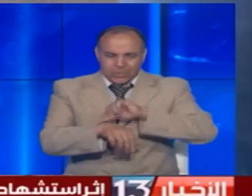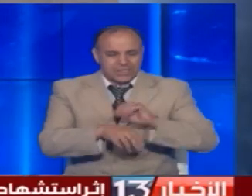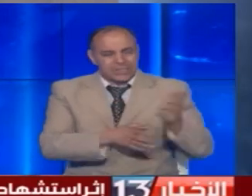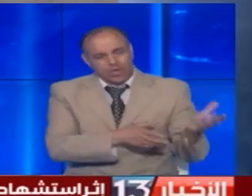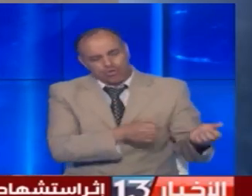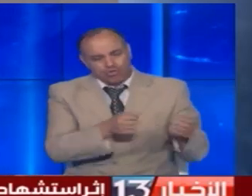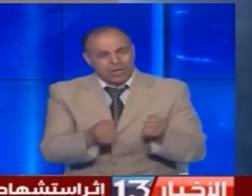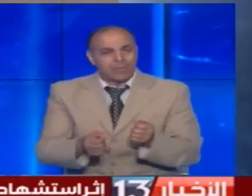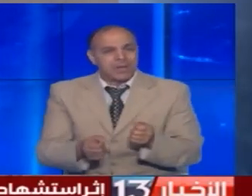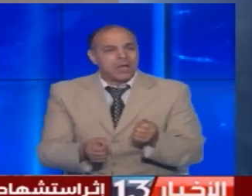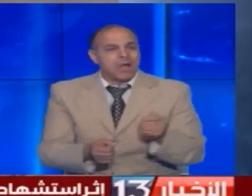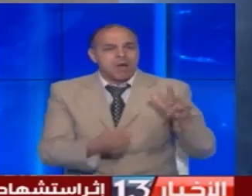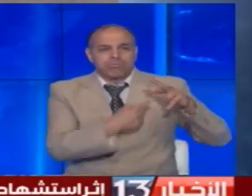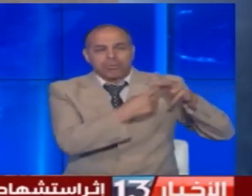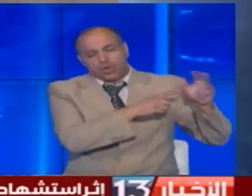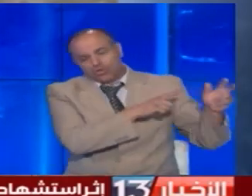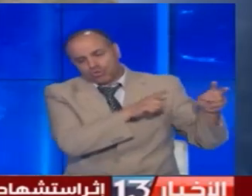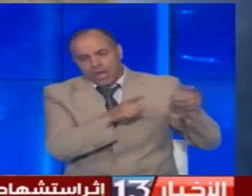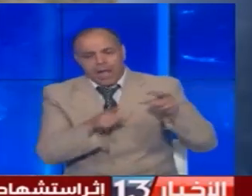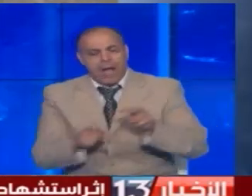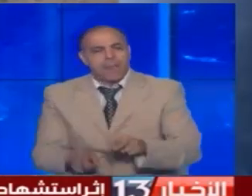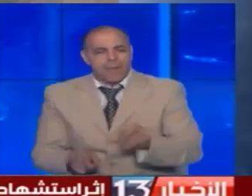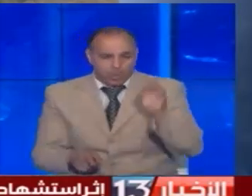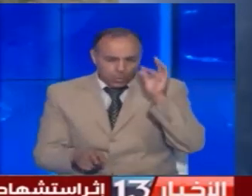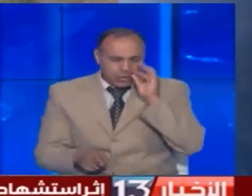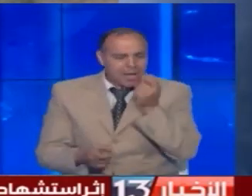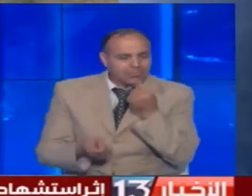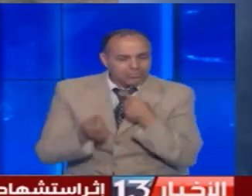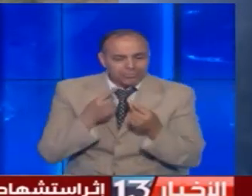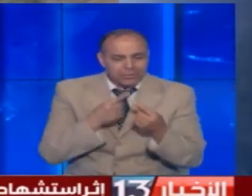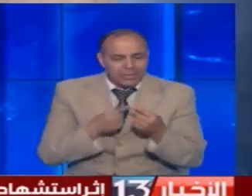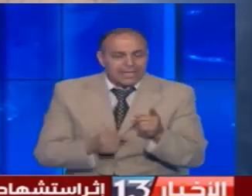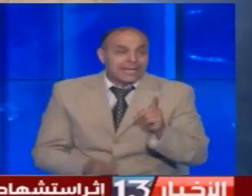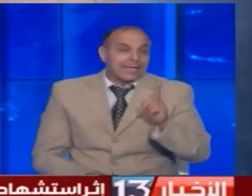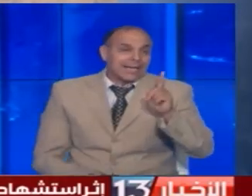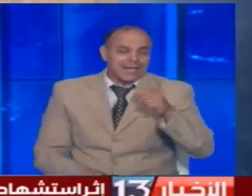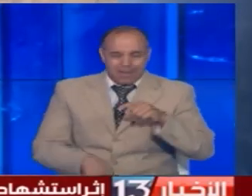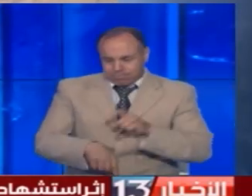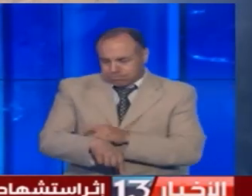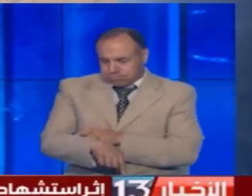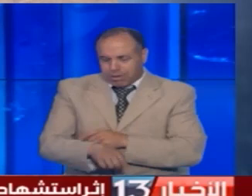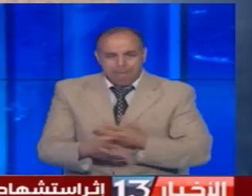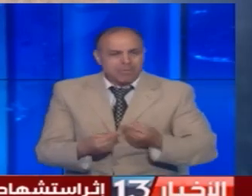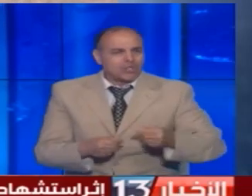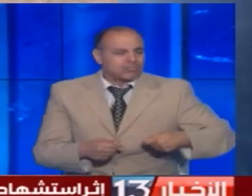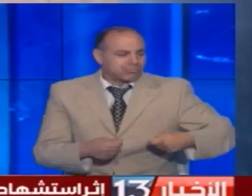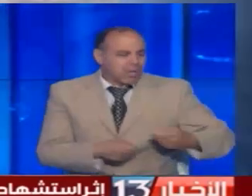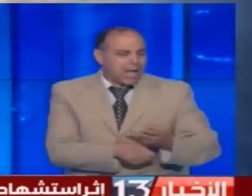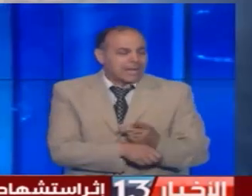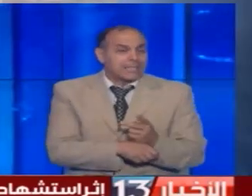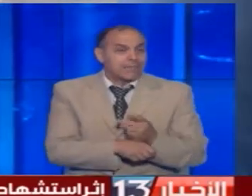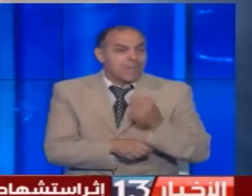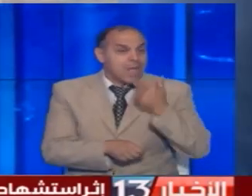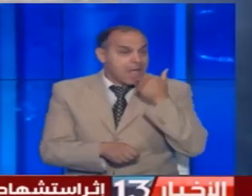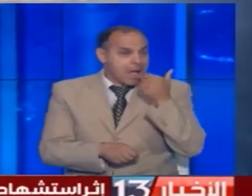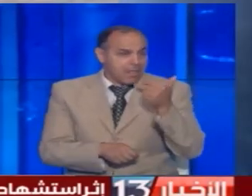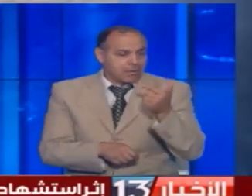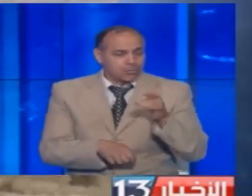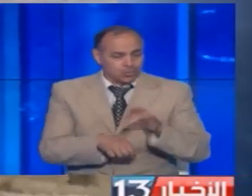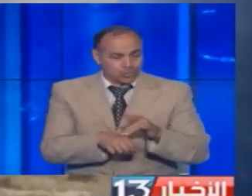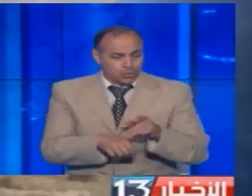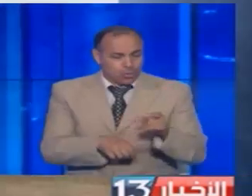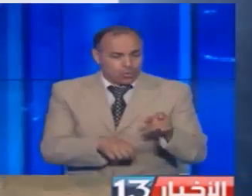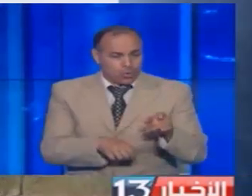بتونس بواسطة مروحية عسكرية لتلقي العلاج، غير أن الإصابات المتعددة والخطيرة التي تعرض